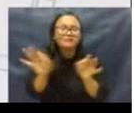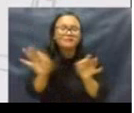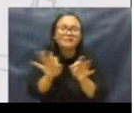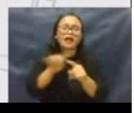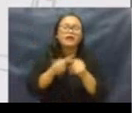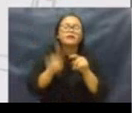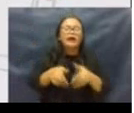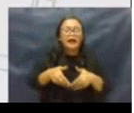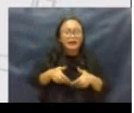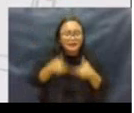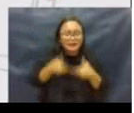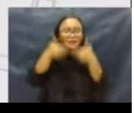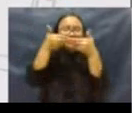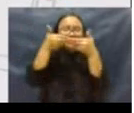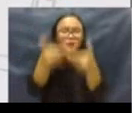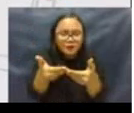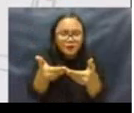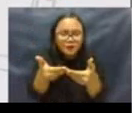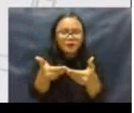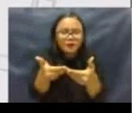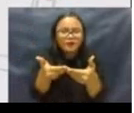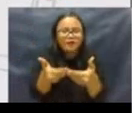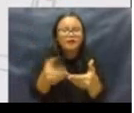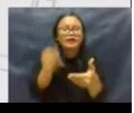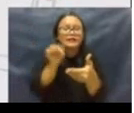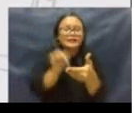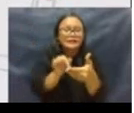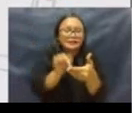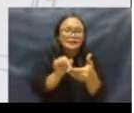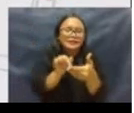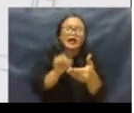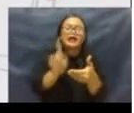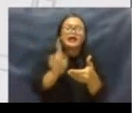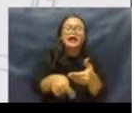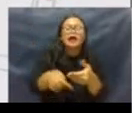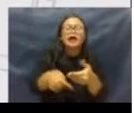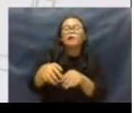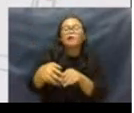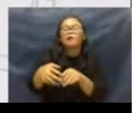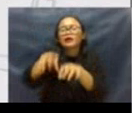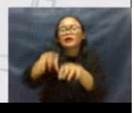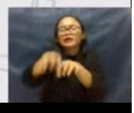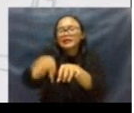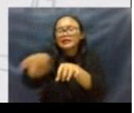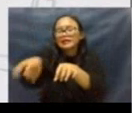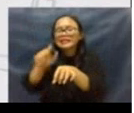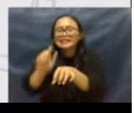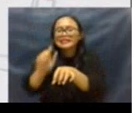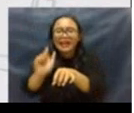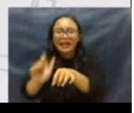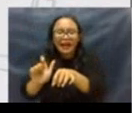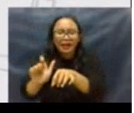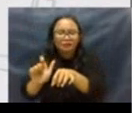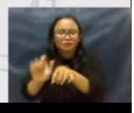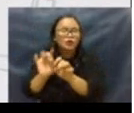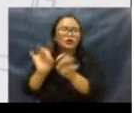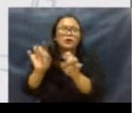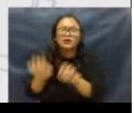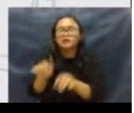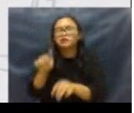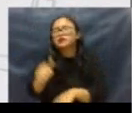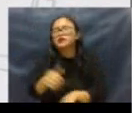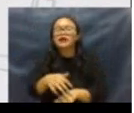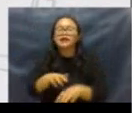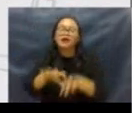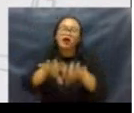konkret. Ini yang saya sebut dengan medium. Mediumnya bisa macam-macam. Bapak dan Ibu bisa lisan di kelas, tapi